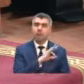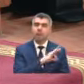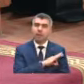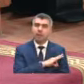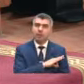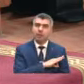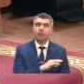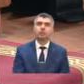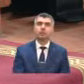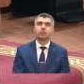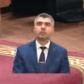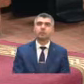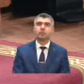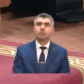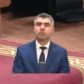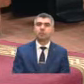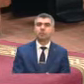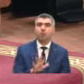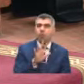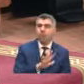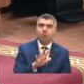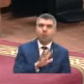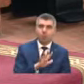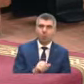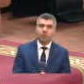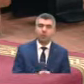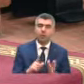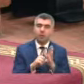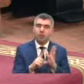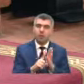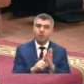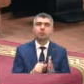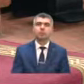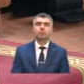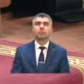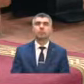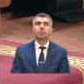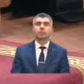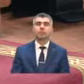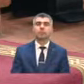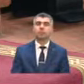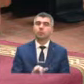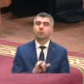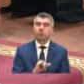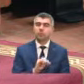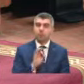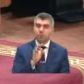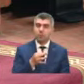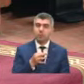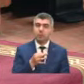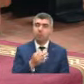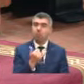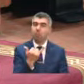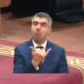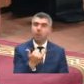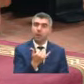جميع اللي كيحول لهم القانون، كيستافدوا منه. لكن هذا ما كيمنعش بان اهم حاجه اليوم